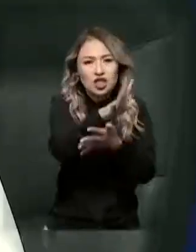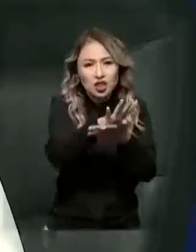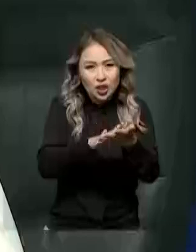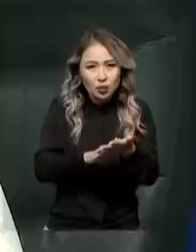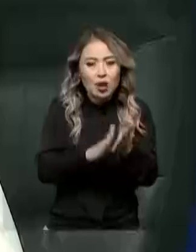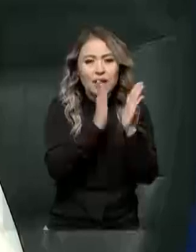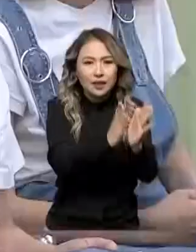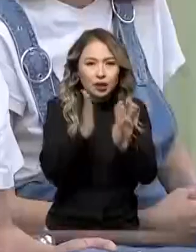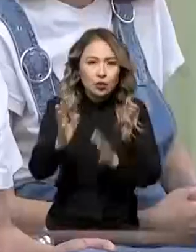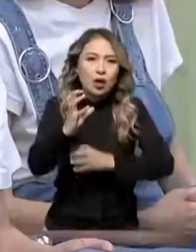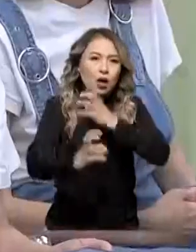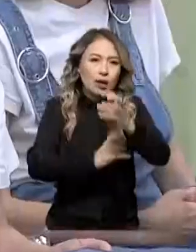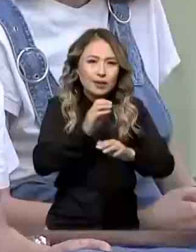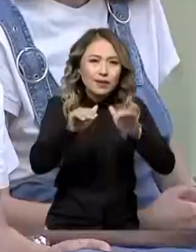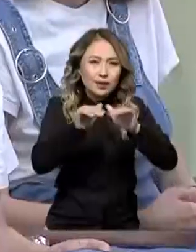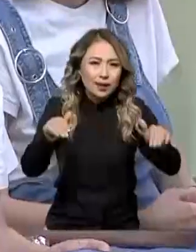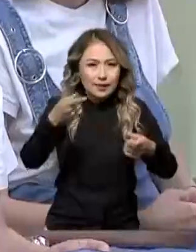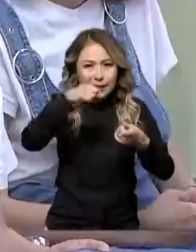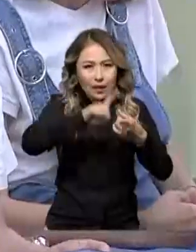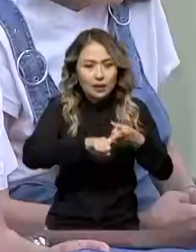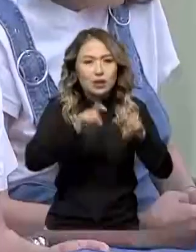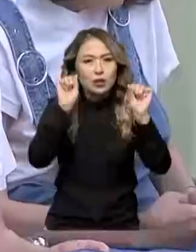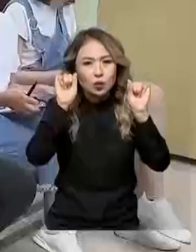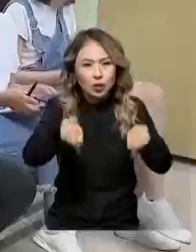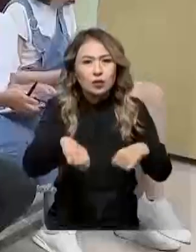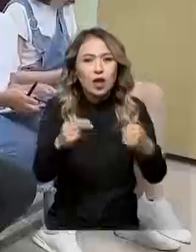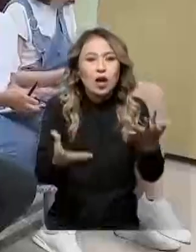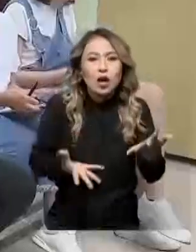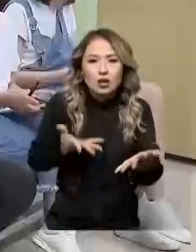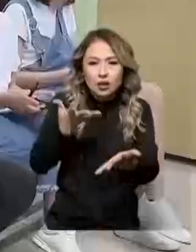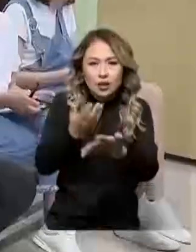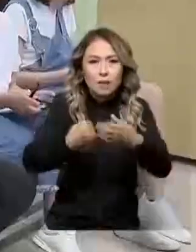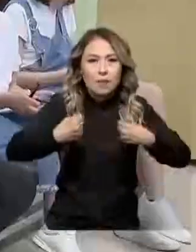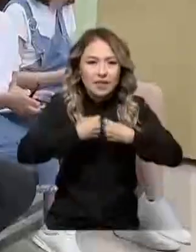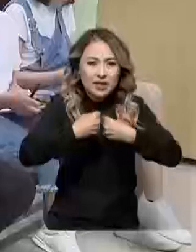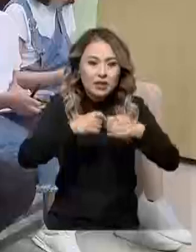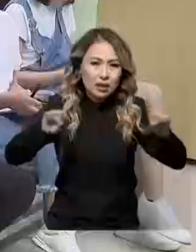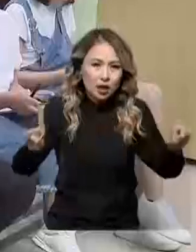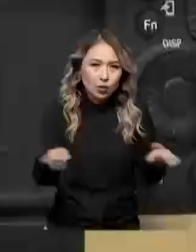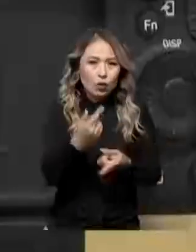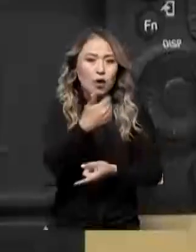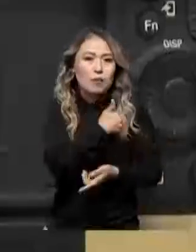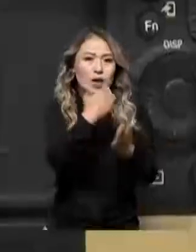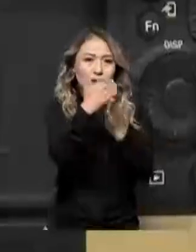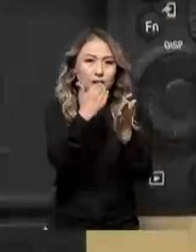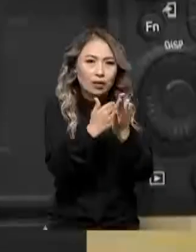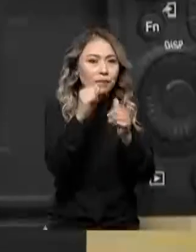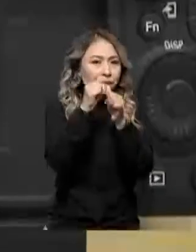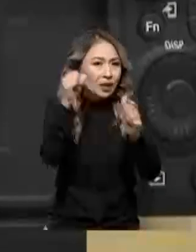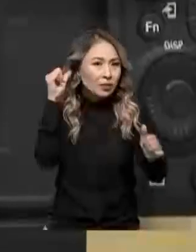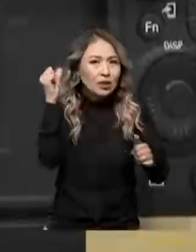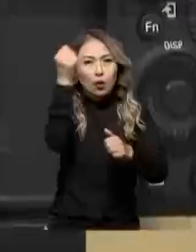әрі ширатуға, реттеуді халықаралық стандарттарға сәйкес келтіруге және қаржы нарығындағы бәсекелестікті арттыруға